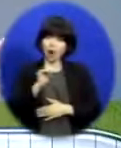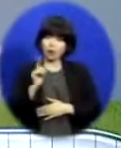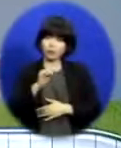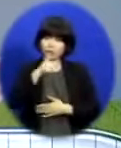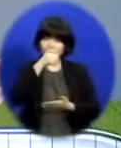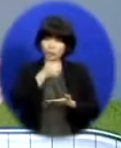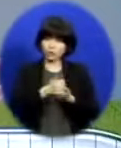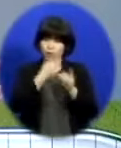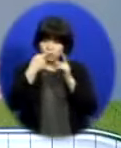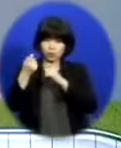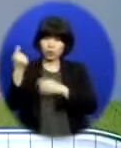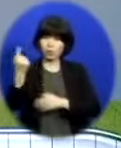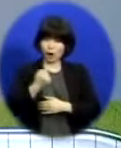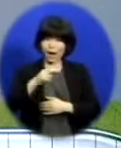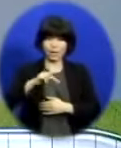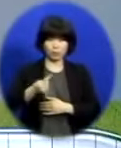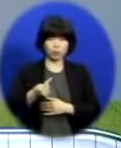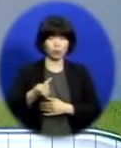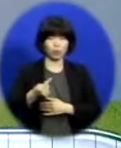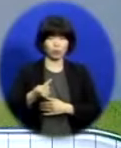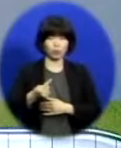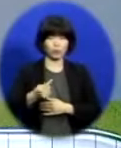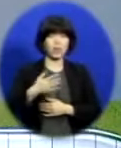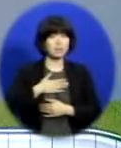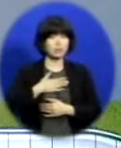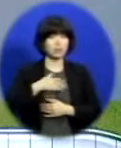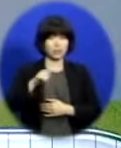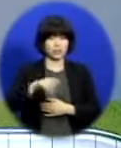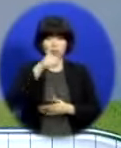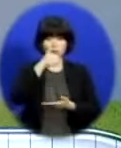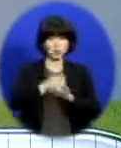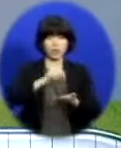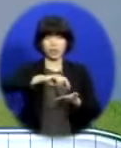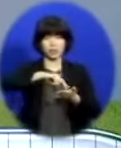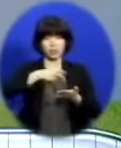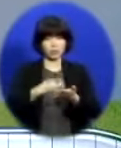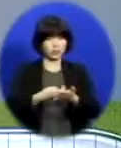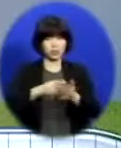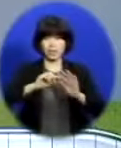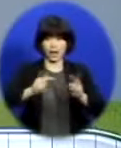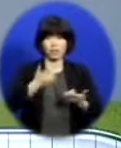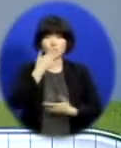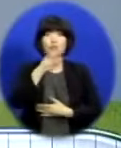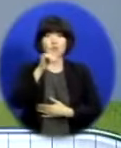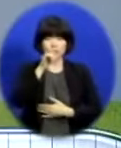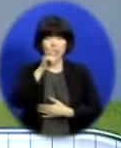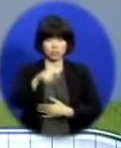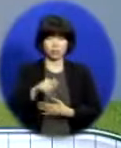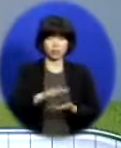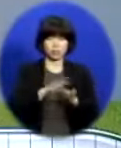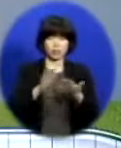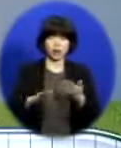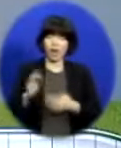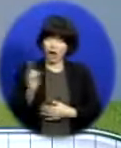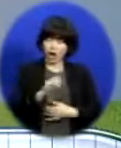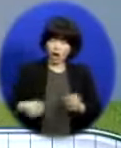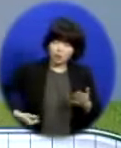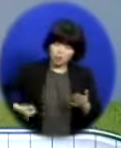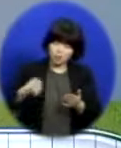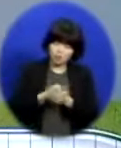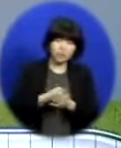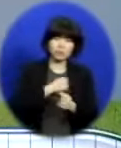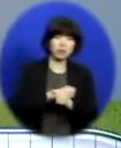죄의 유혹이 온다 할지라도 저는 그 죄에 넘어지지 않을 수가 있다는 거 아무리 결심해도